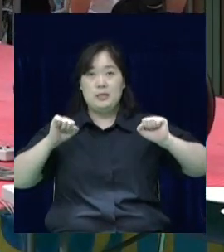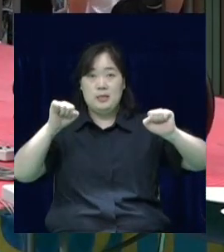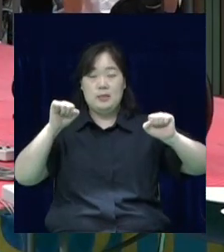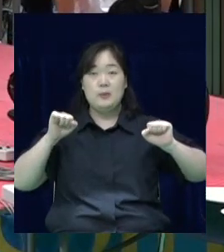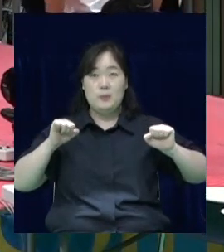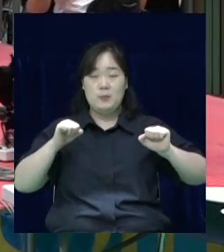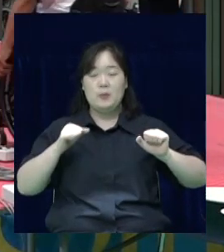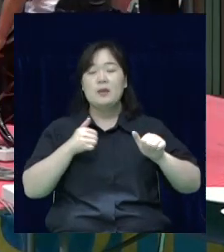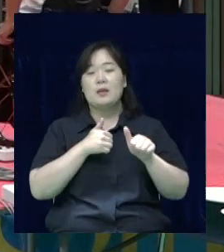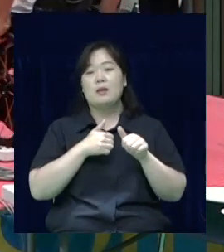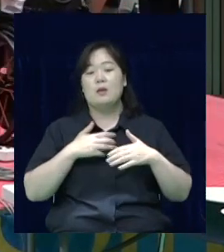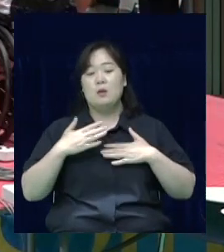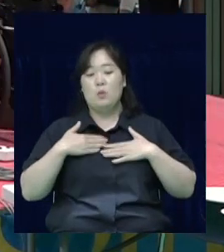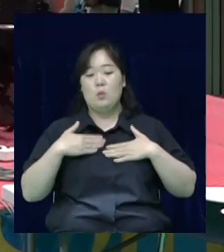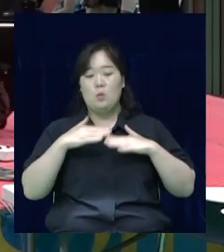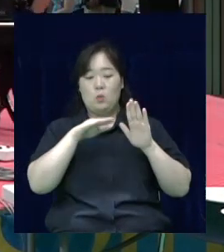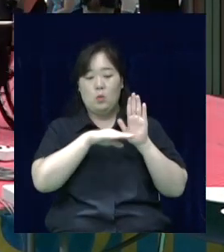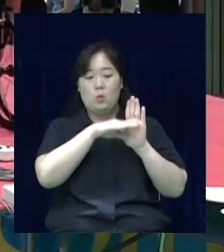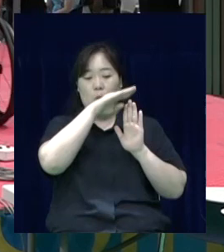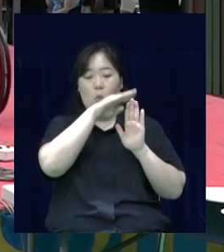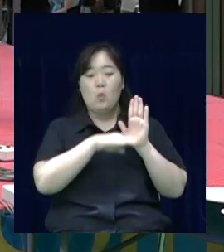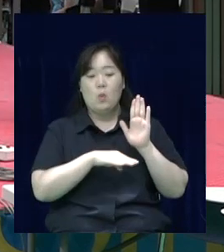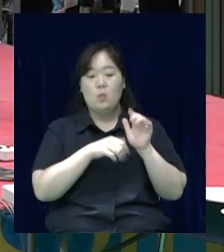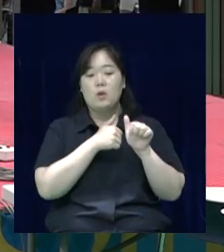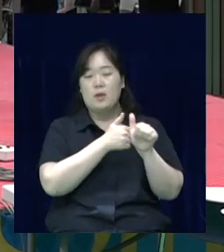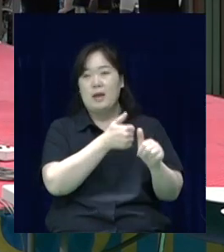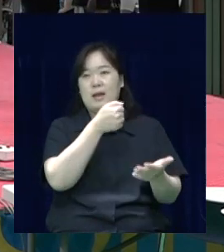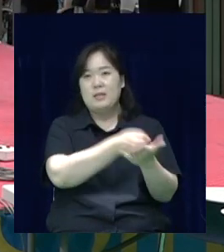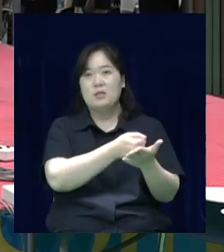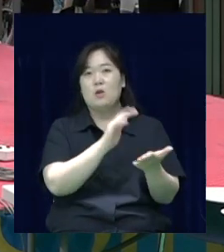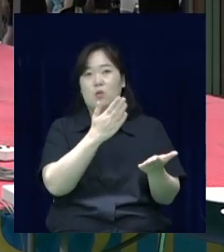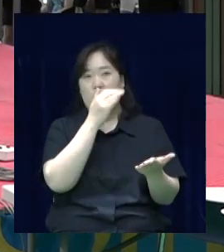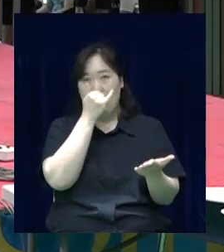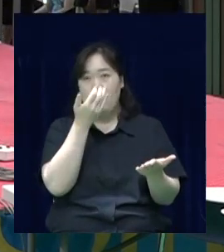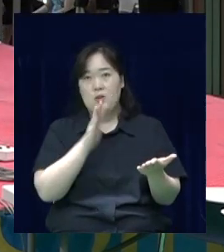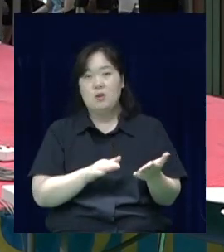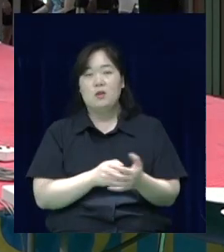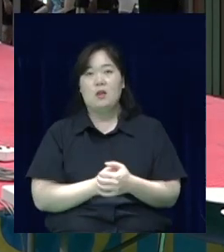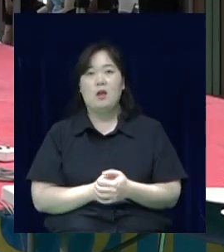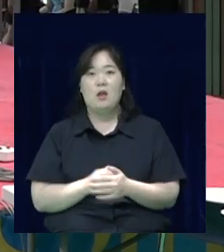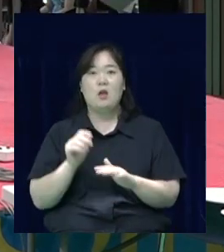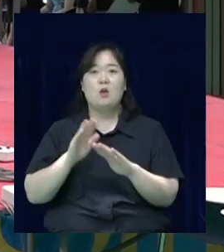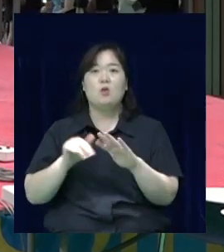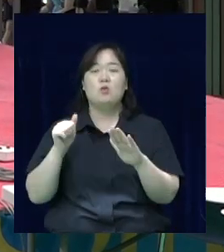있습니다. 그런데 네. 그 앞에서는 뭐가 잘 안 맞았던 것 같아요. 레카이를 선수가